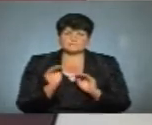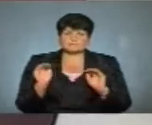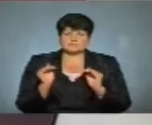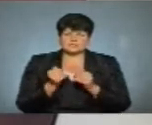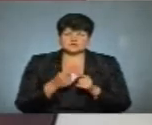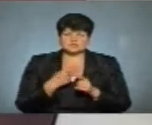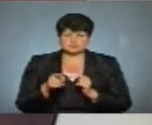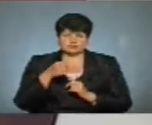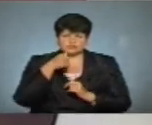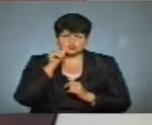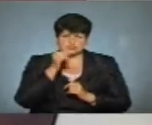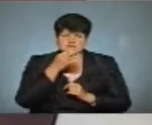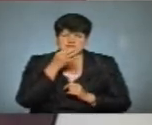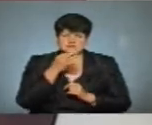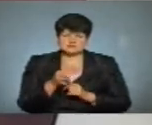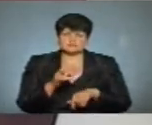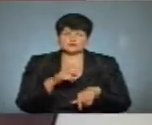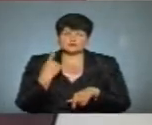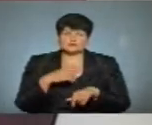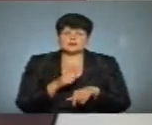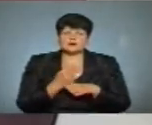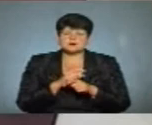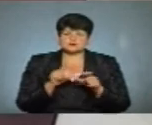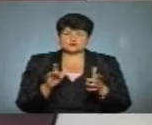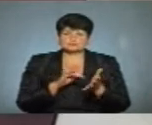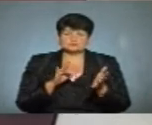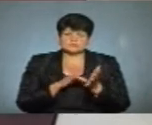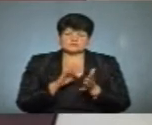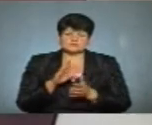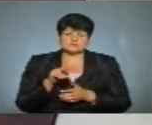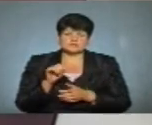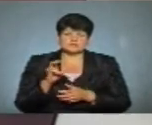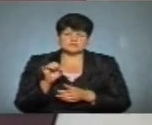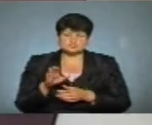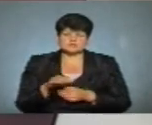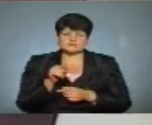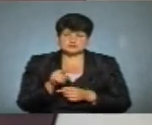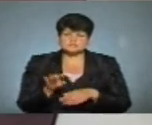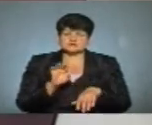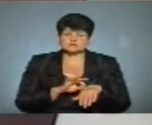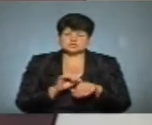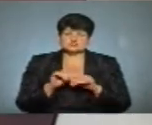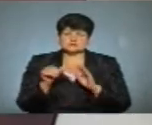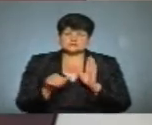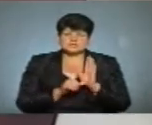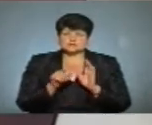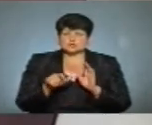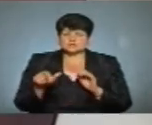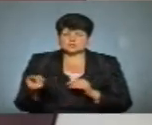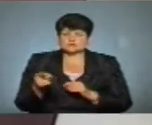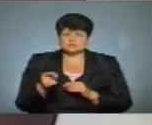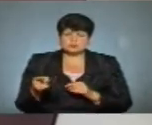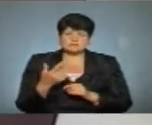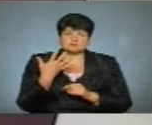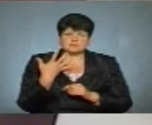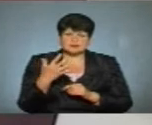ніж учора, розповів епідеміолог обласного лабораторного центру Володимир Паничев. За його словами, захворіли 16 людей у Тернополі,